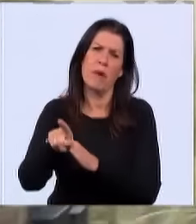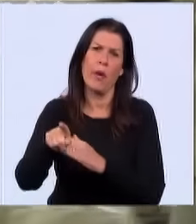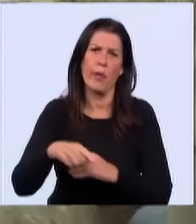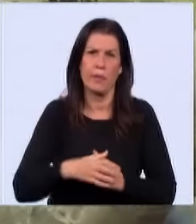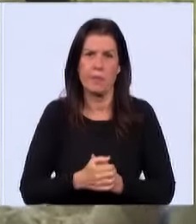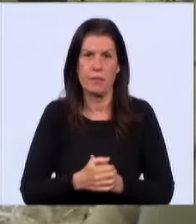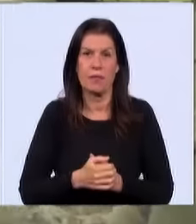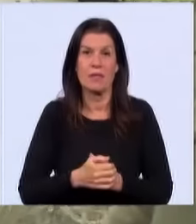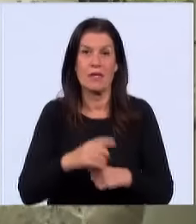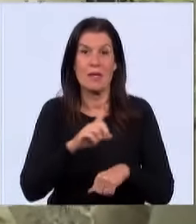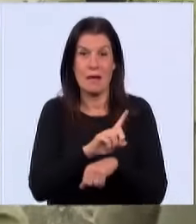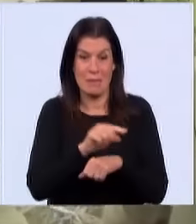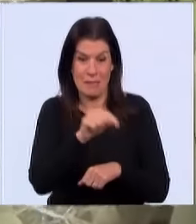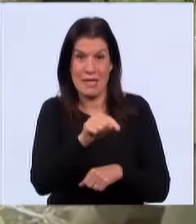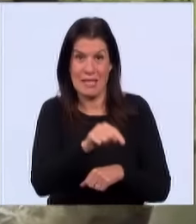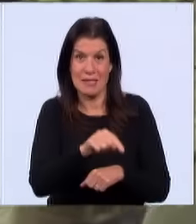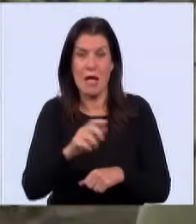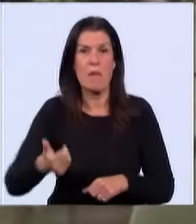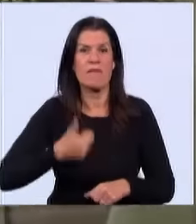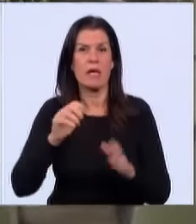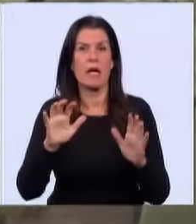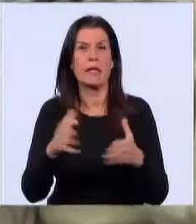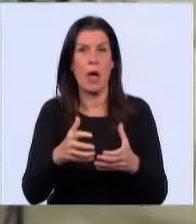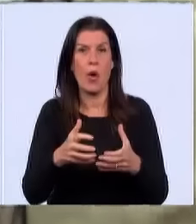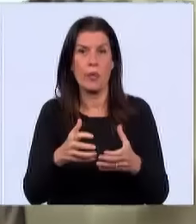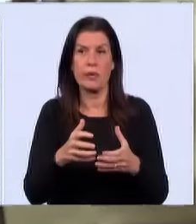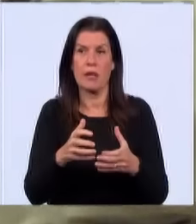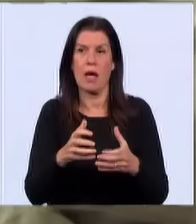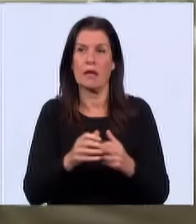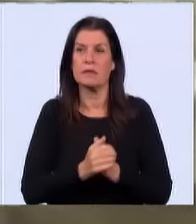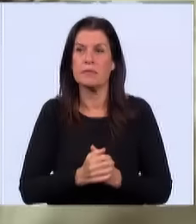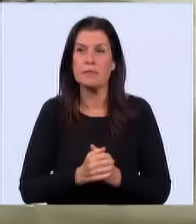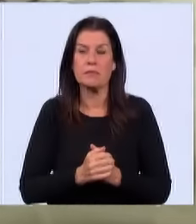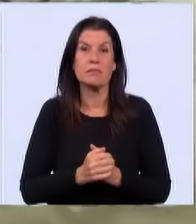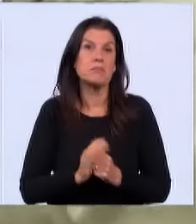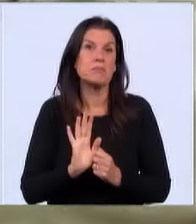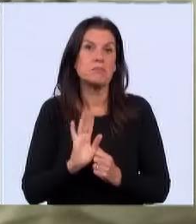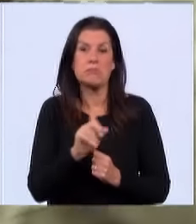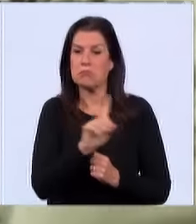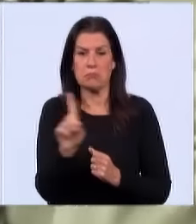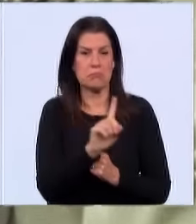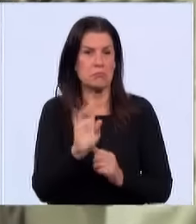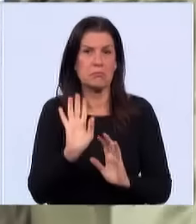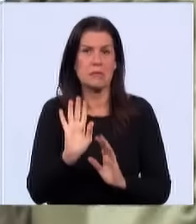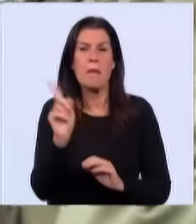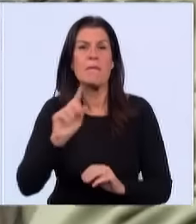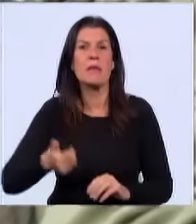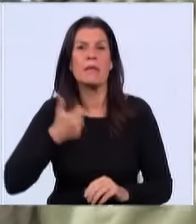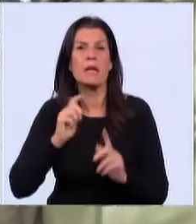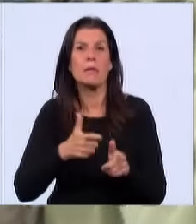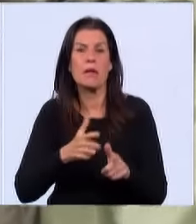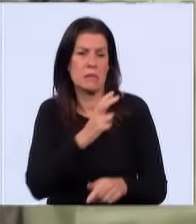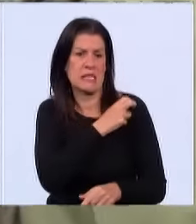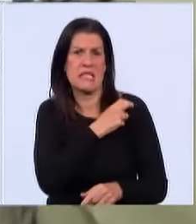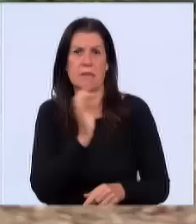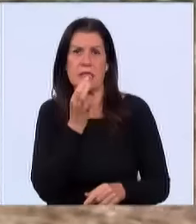האוגדה נע בין שני תאים פנימיים במפקדת האוגדה. הלחימה מנוהלת כאמור על ידי הקצינים הצעירים, שלא היו מודעים לתמונת המודיעין או